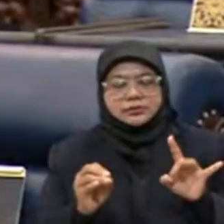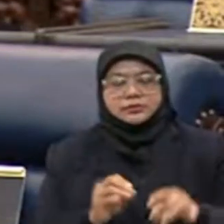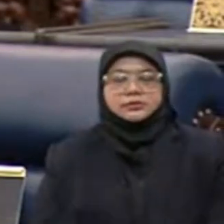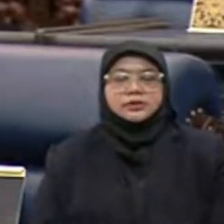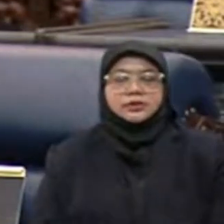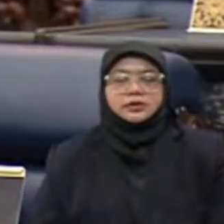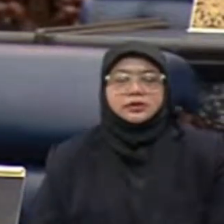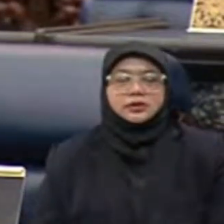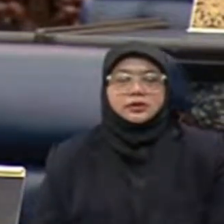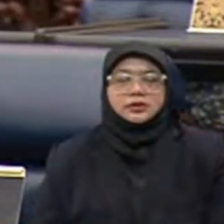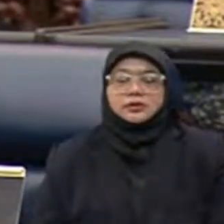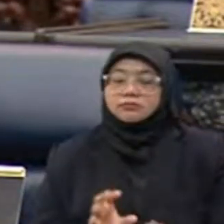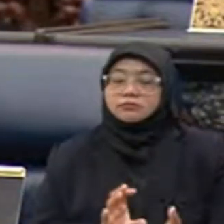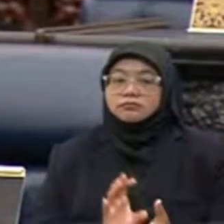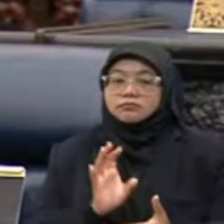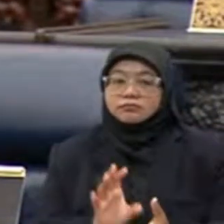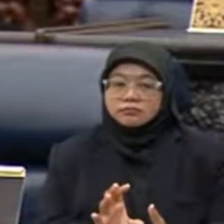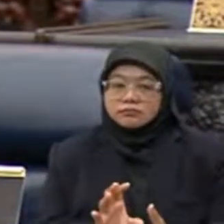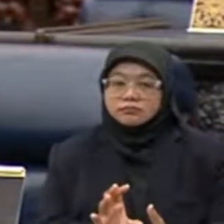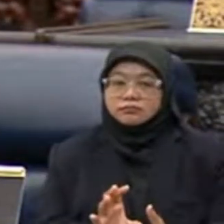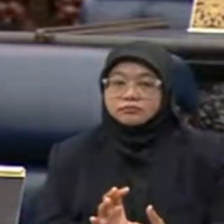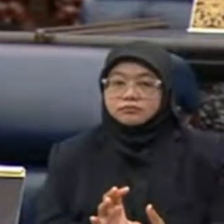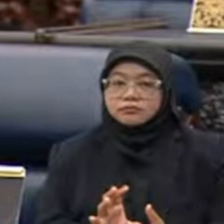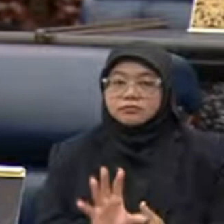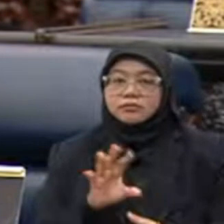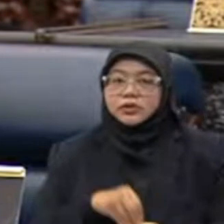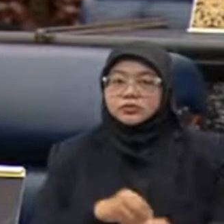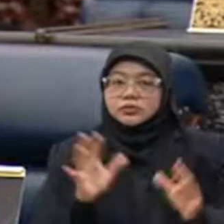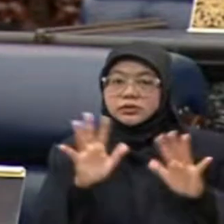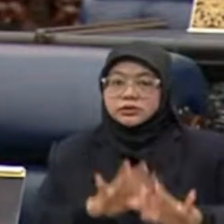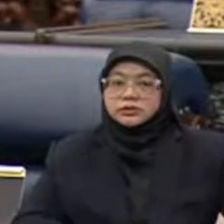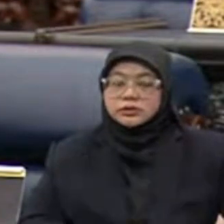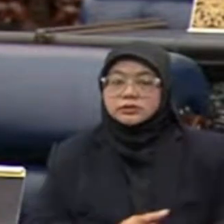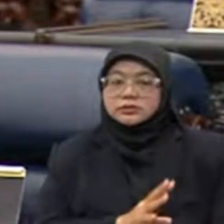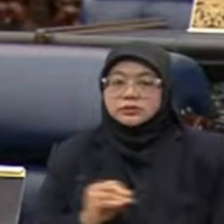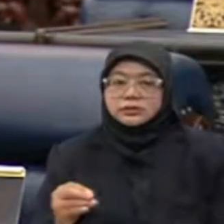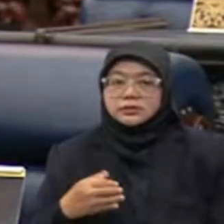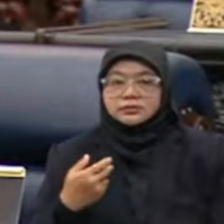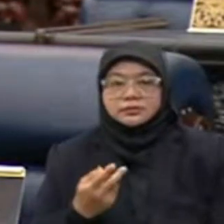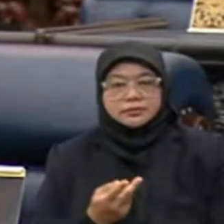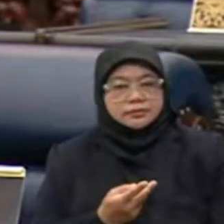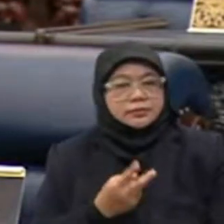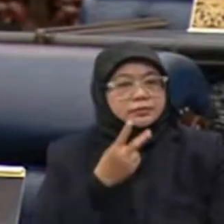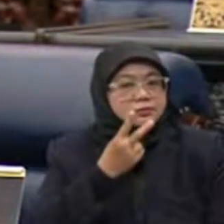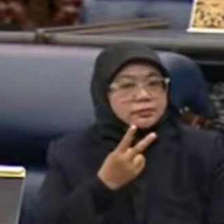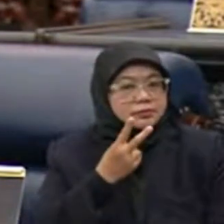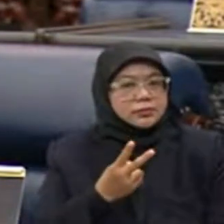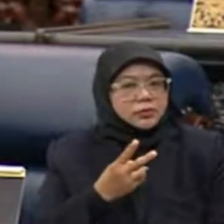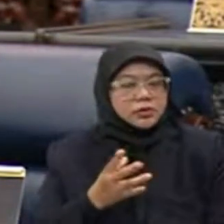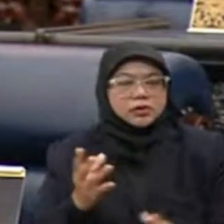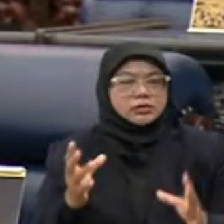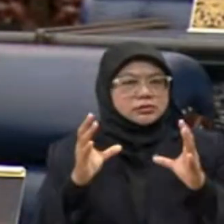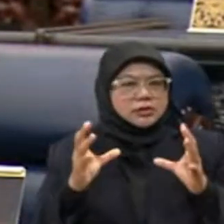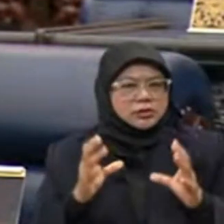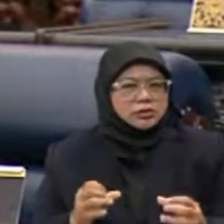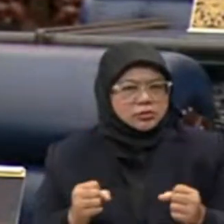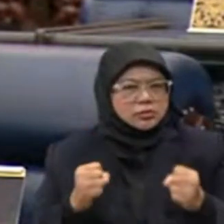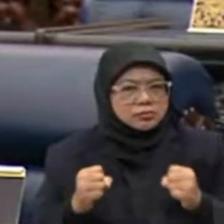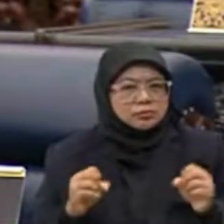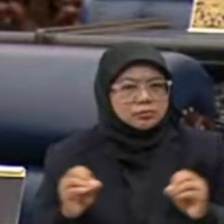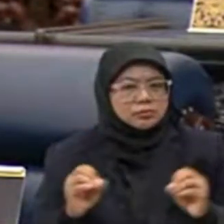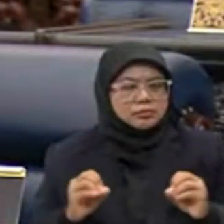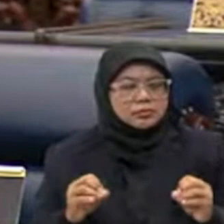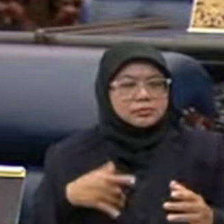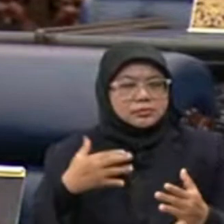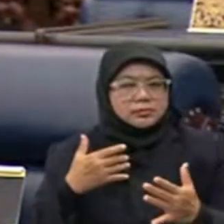ivestment ASEAN yang pelaporannya masuk di Asean saya memperhatikan tidak ada langkah-langkah konkrit selama